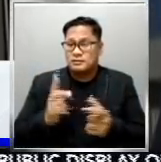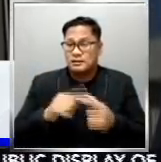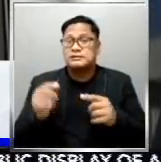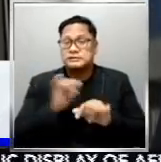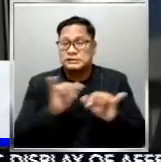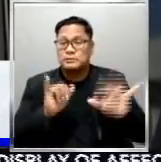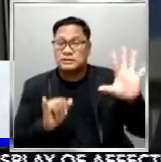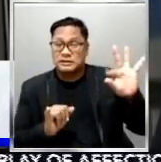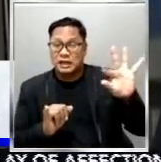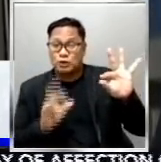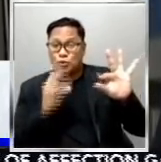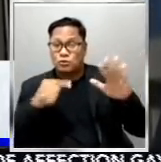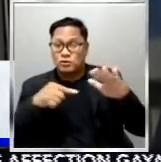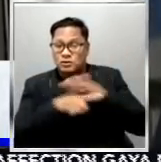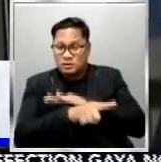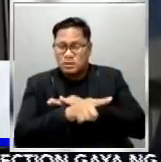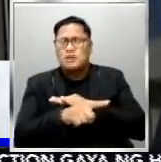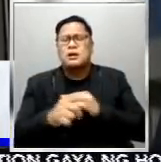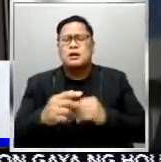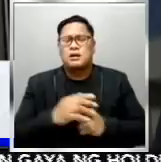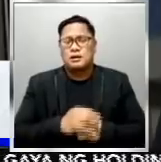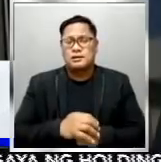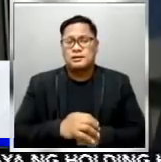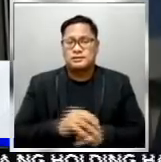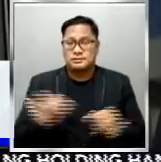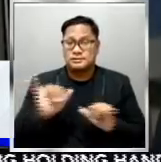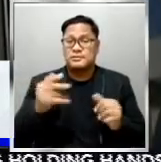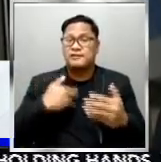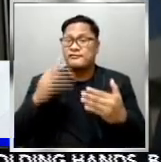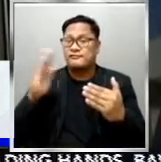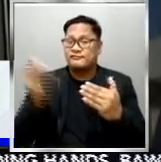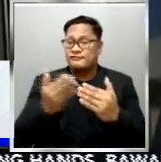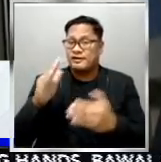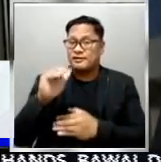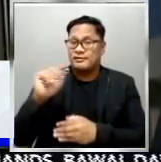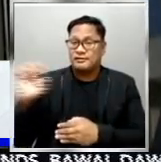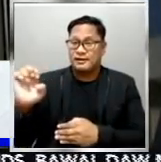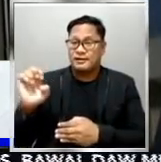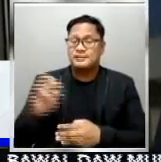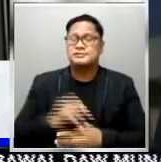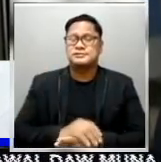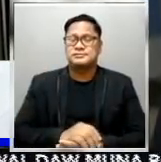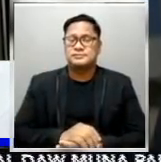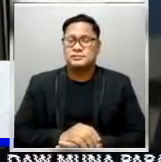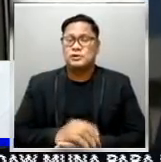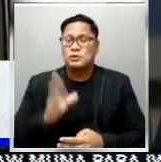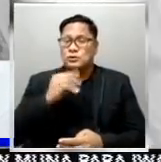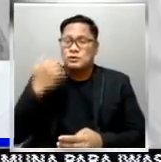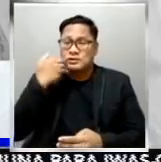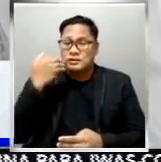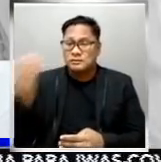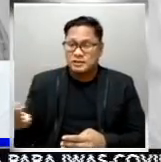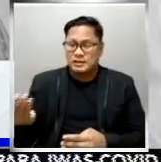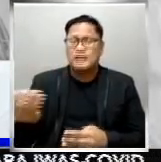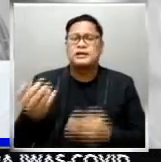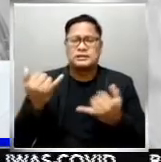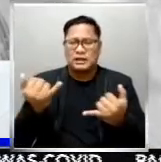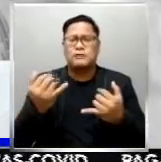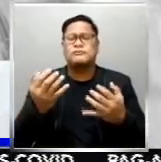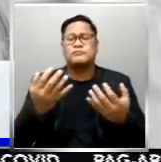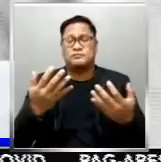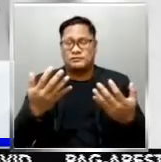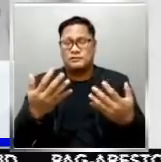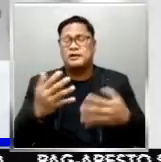may nakatakas din doon, ay pinailan na rin ng kaso. Yung namatay po ay inaayos na po namin. Ang